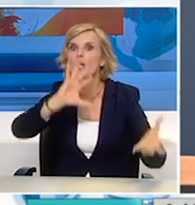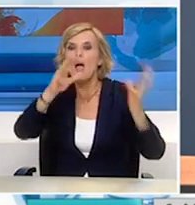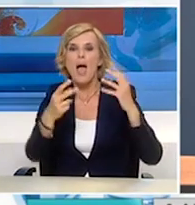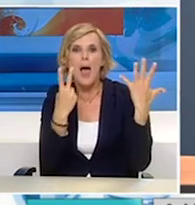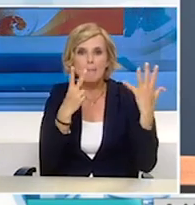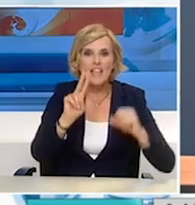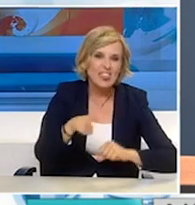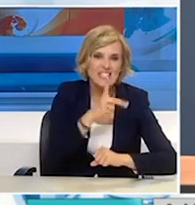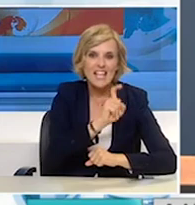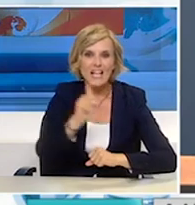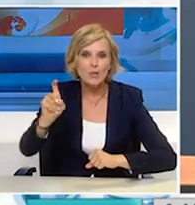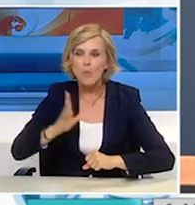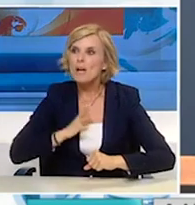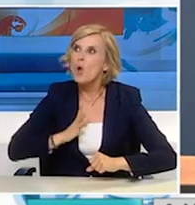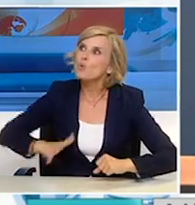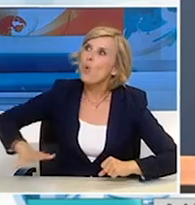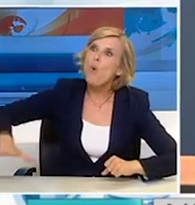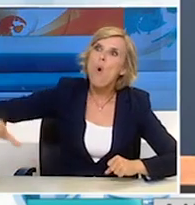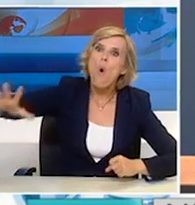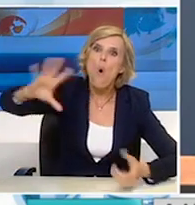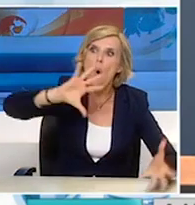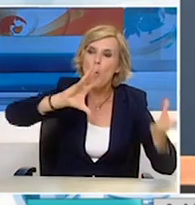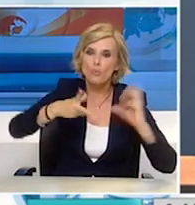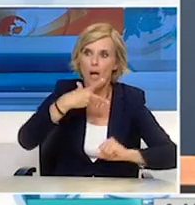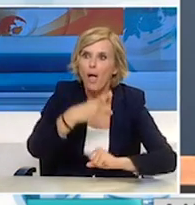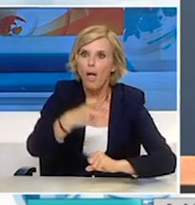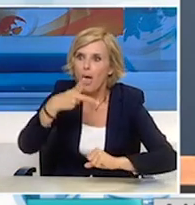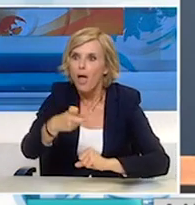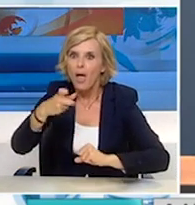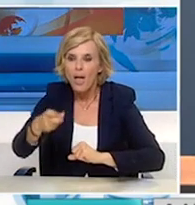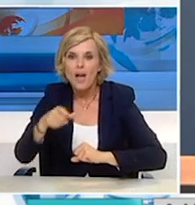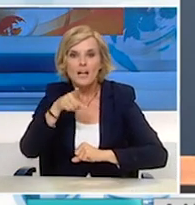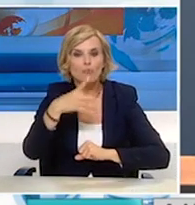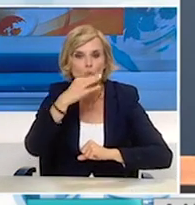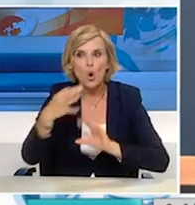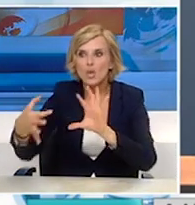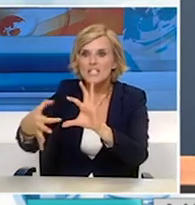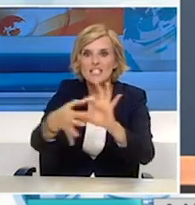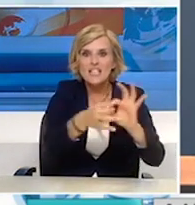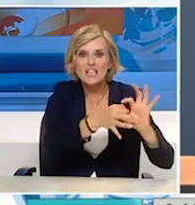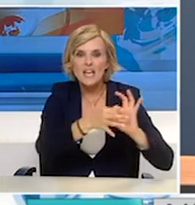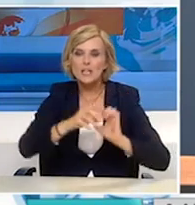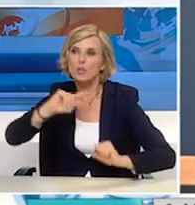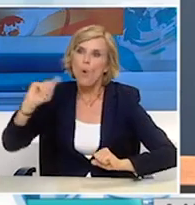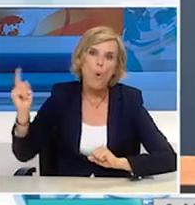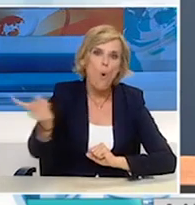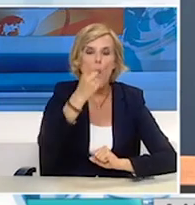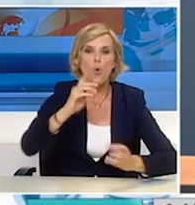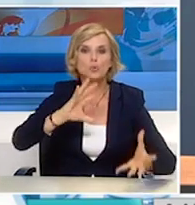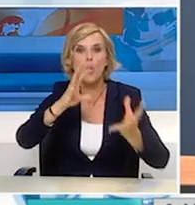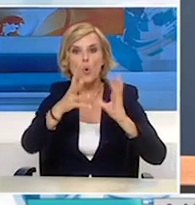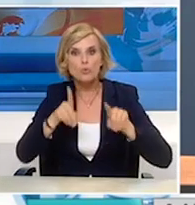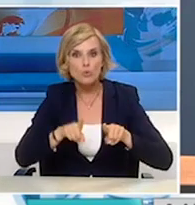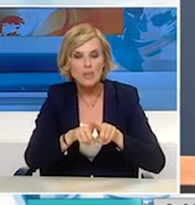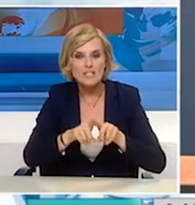7 δισεκατομμύρια ανθρώπους. Άρα, ταυτόχρονα ενεργοποιούνται όλες οι δυνάμεις μαζί να βρούμε όσο το δυνατόν περισσότερα και